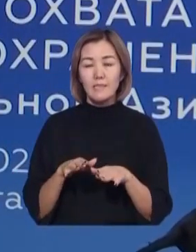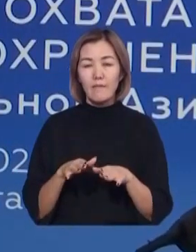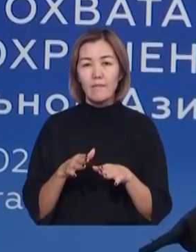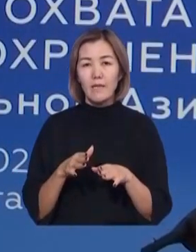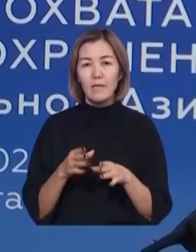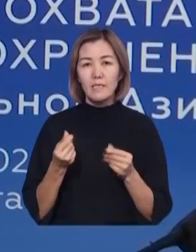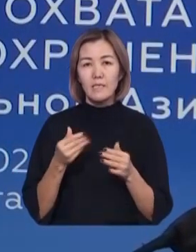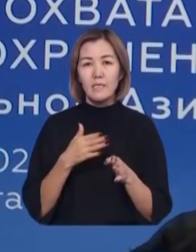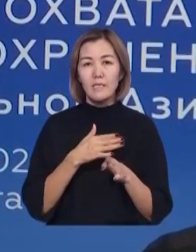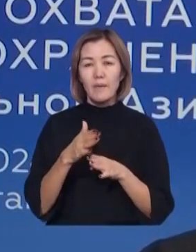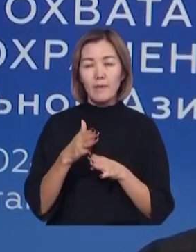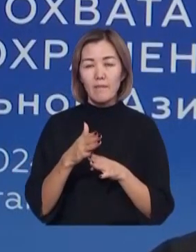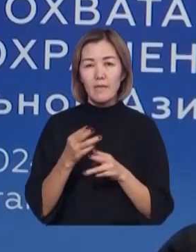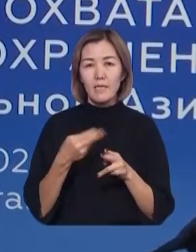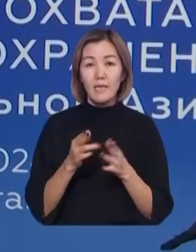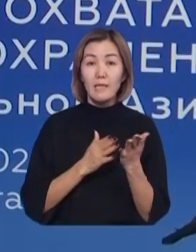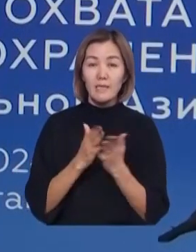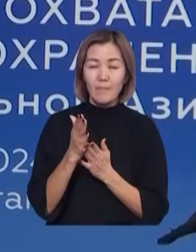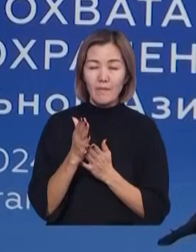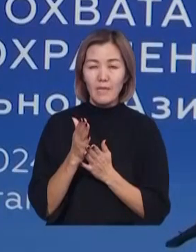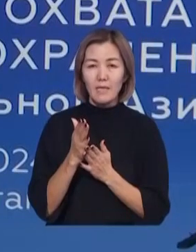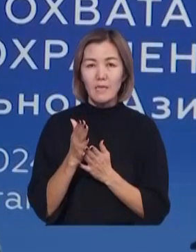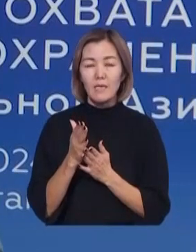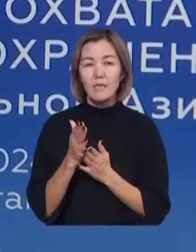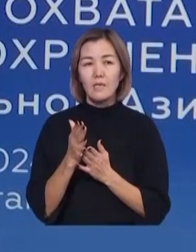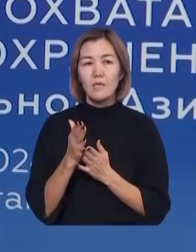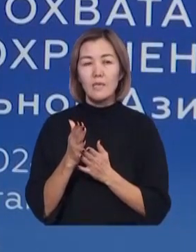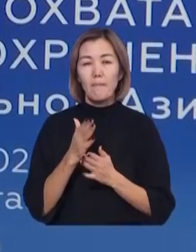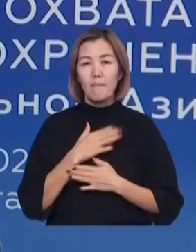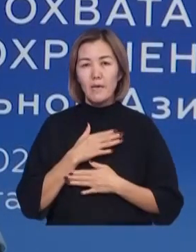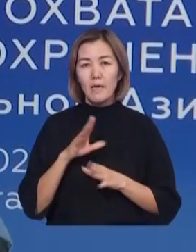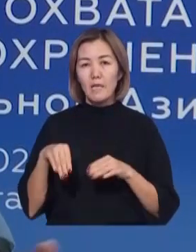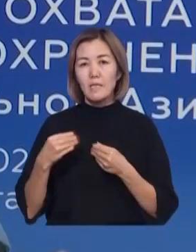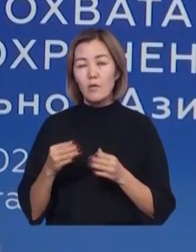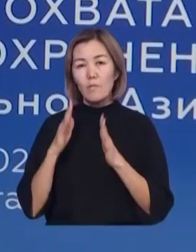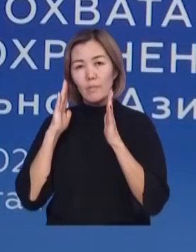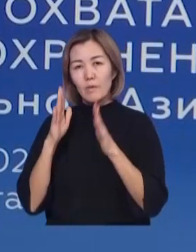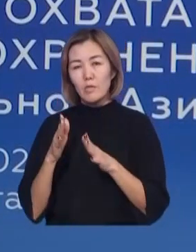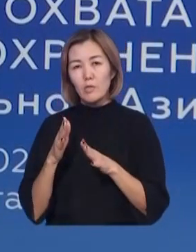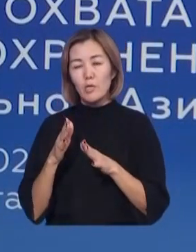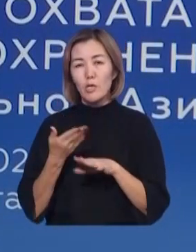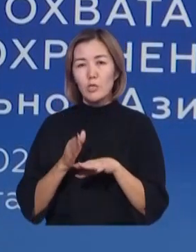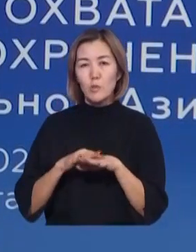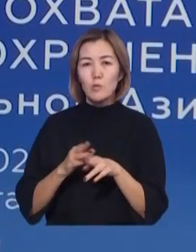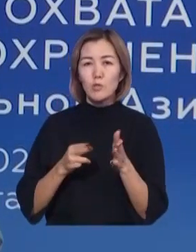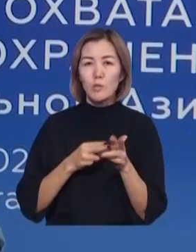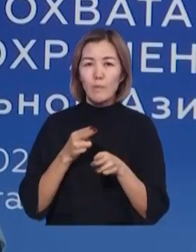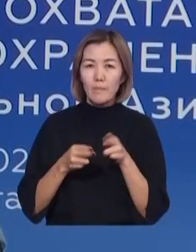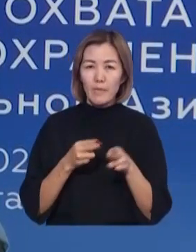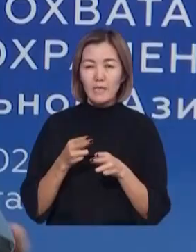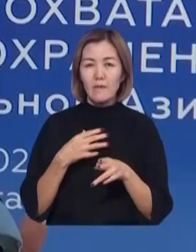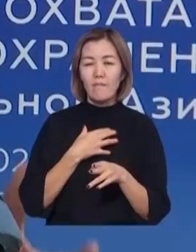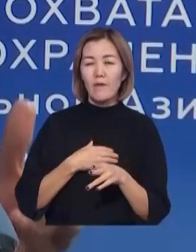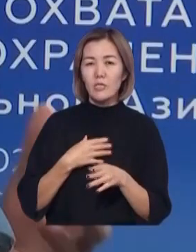средств должна быть направлена на это направление тем не менее мы отдаём приоритет сложным медицинским услугам очень